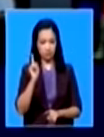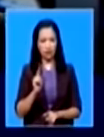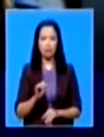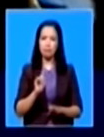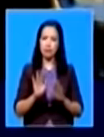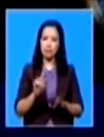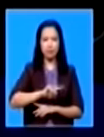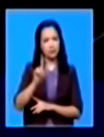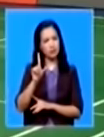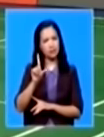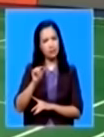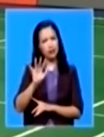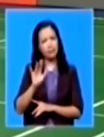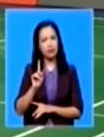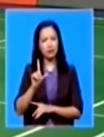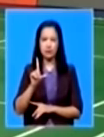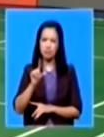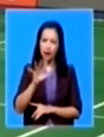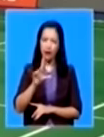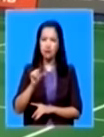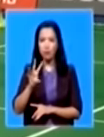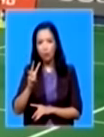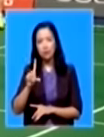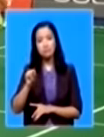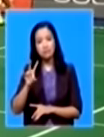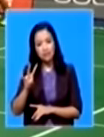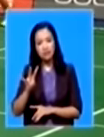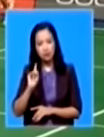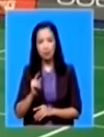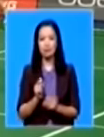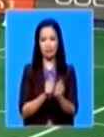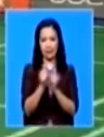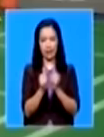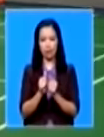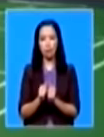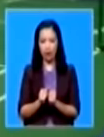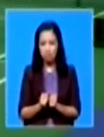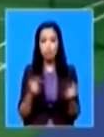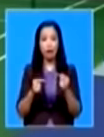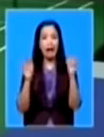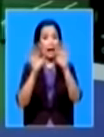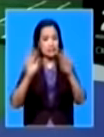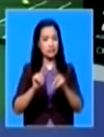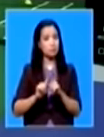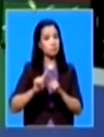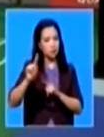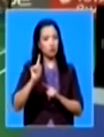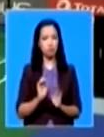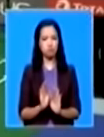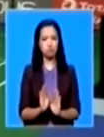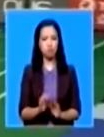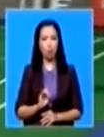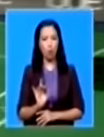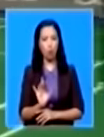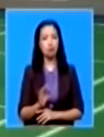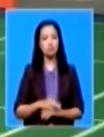ห้าเดินทางไป26 27เลยในแข่งขันรักษาแชมป์ อาเซียนนะซึ่งจะต้องรักษาให้